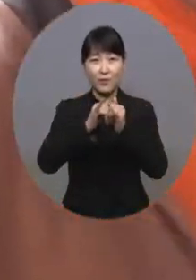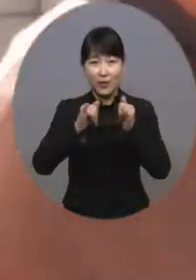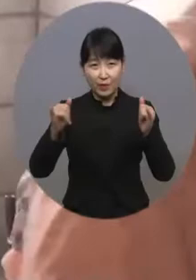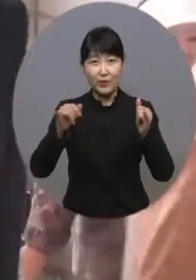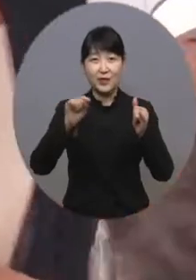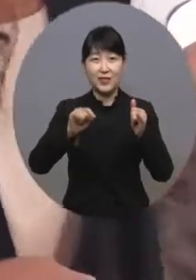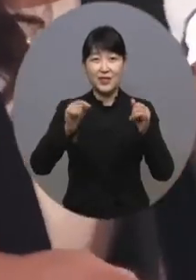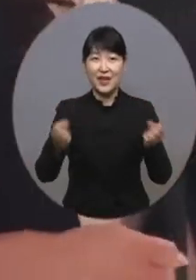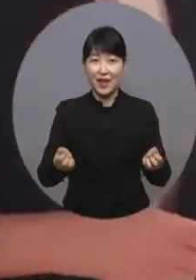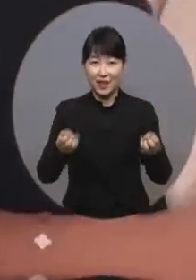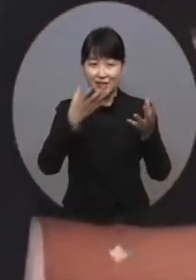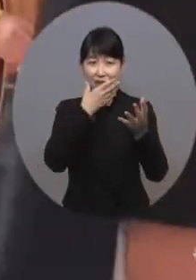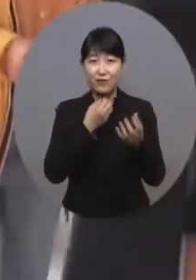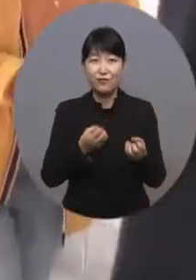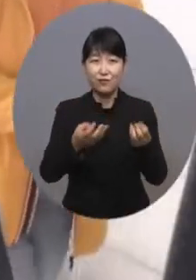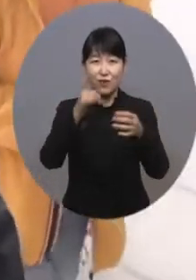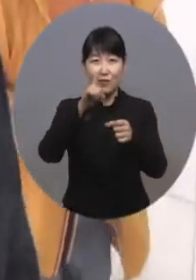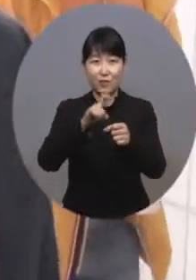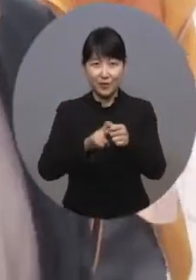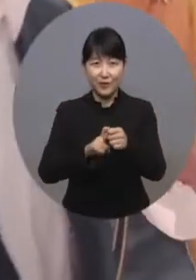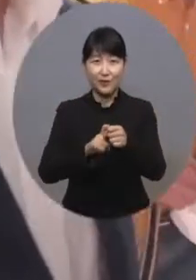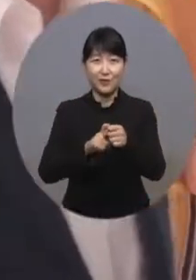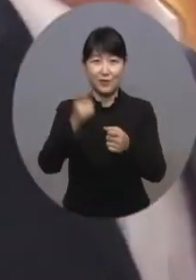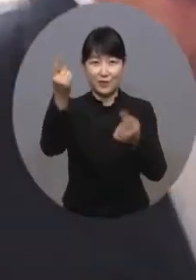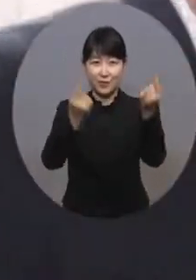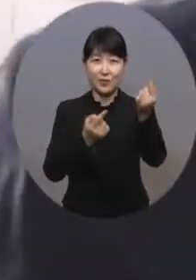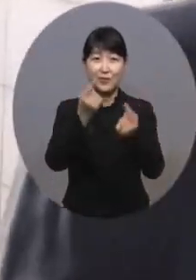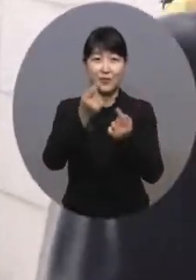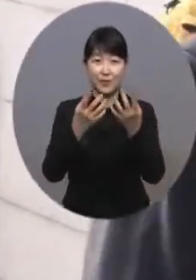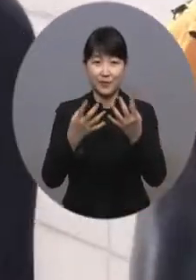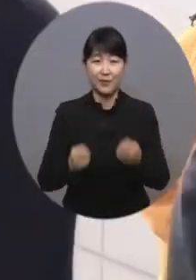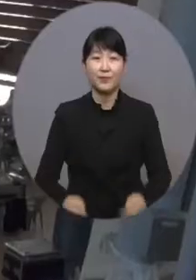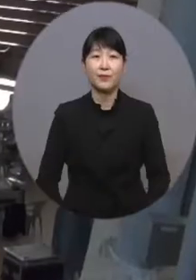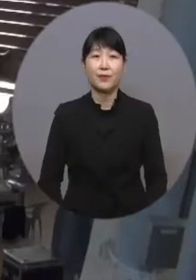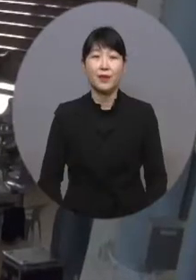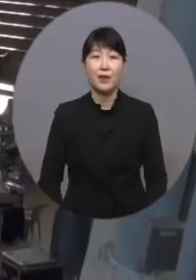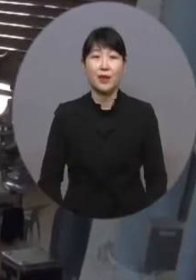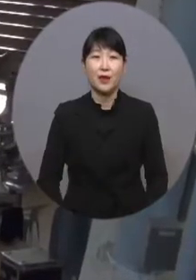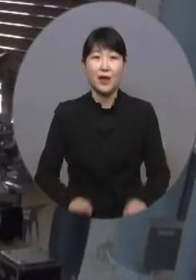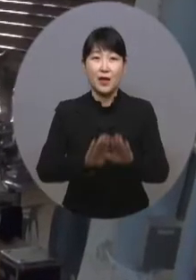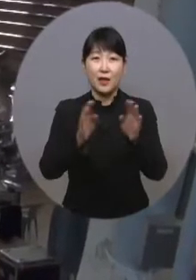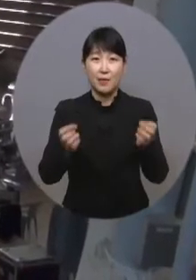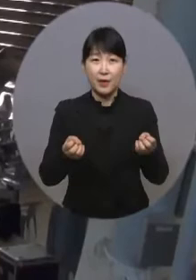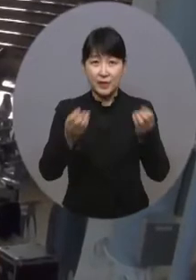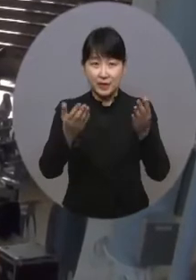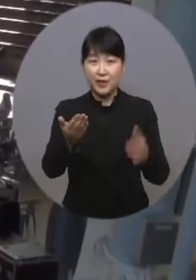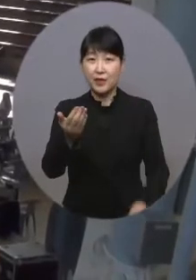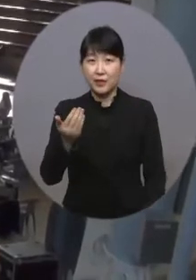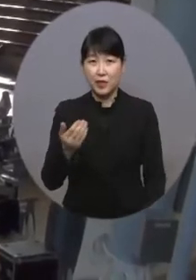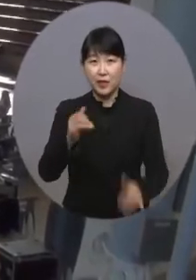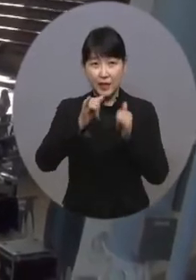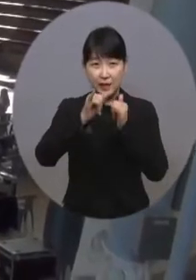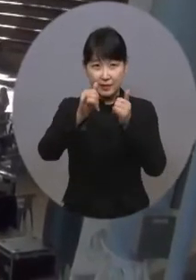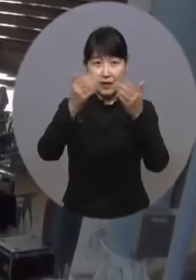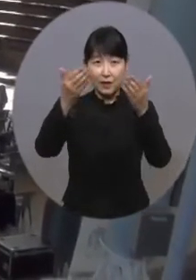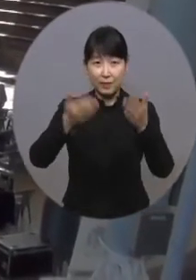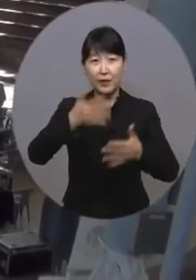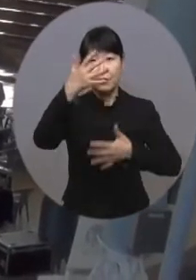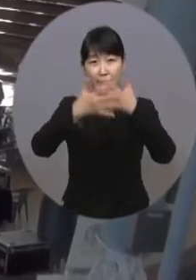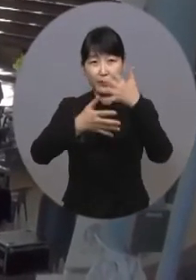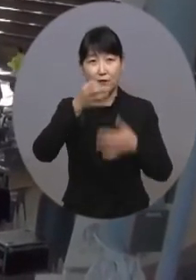축하하기 위해 일찍부터 행사장을 찾았습니다. 영화제 개막식 전 공모 당선작 상영도